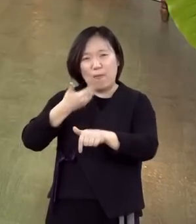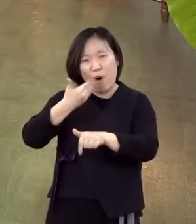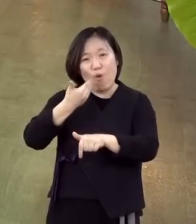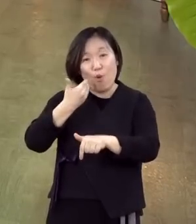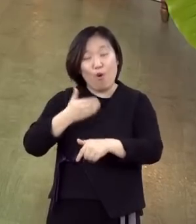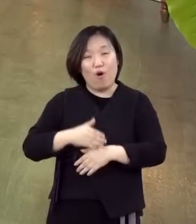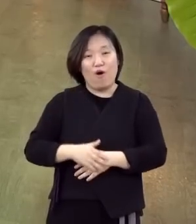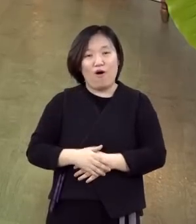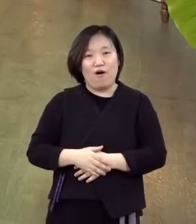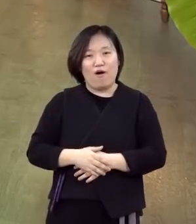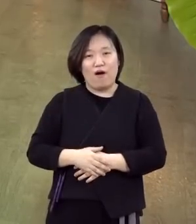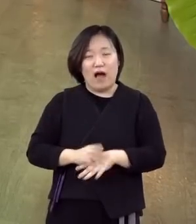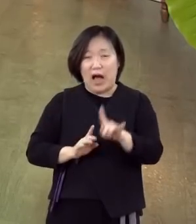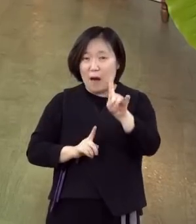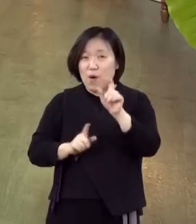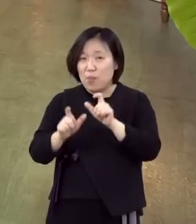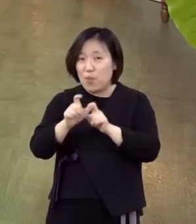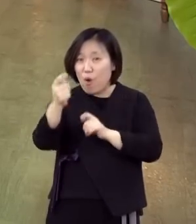"이걸받아가세요.나중에